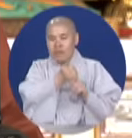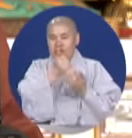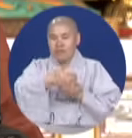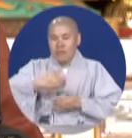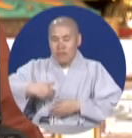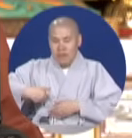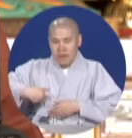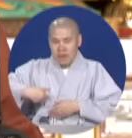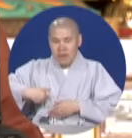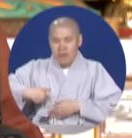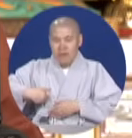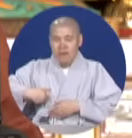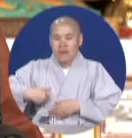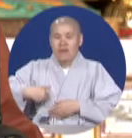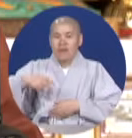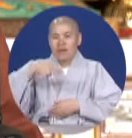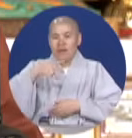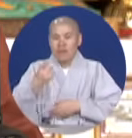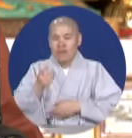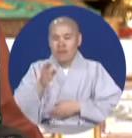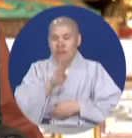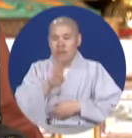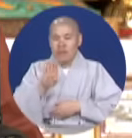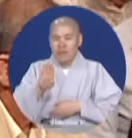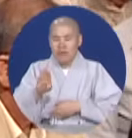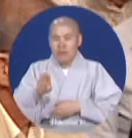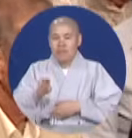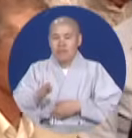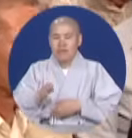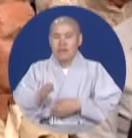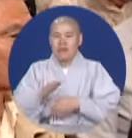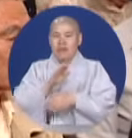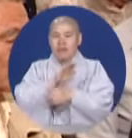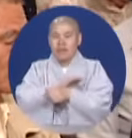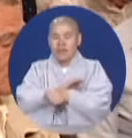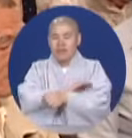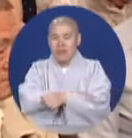도업을 소홀히 하면 그게 도업의 실업자입니다.